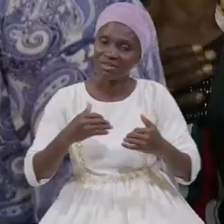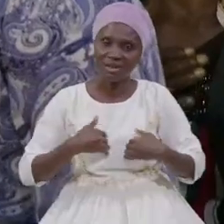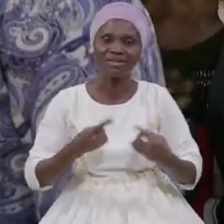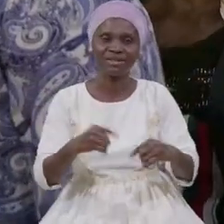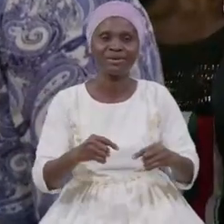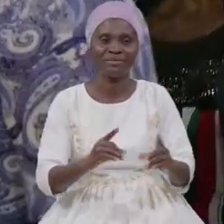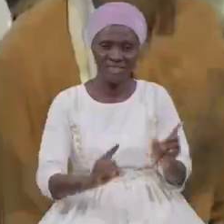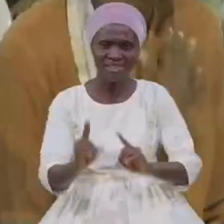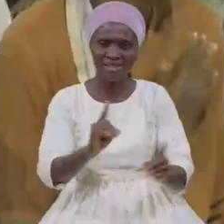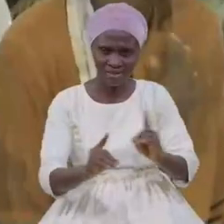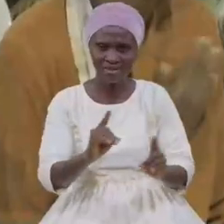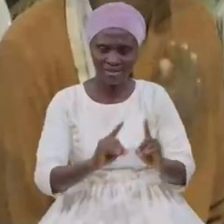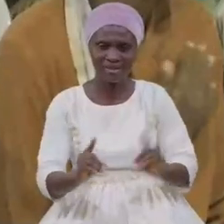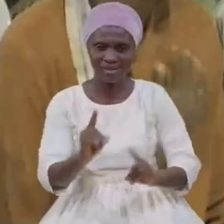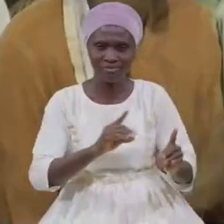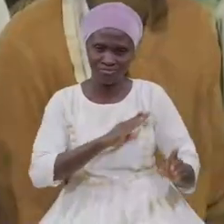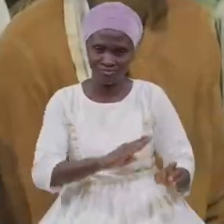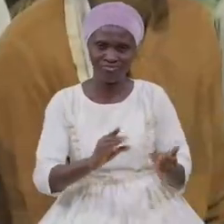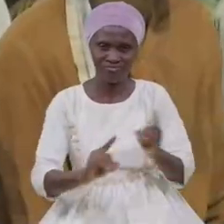Dis-le, non.